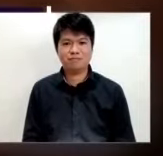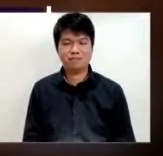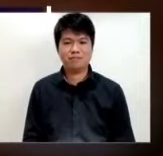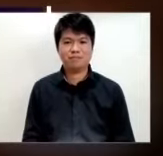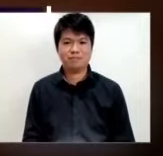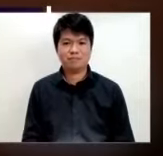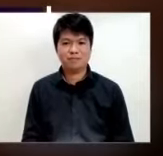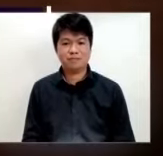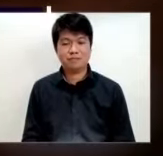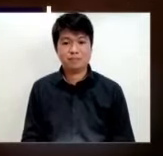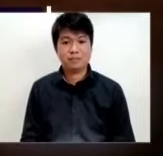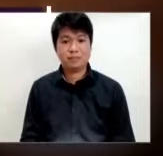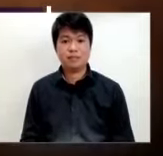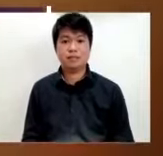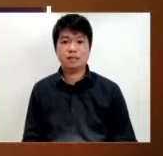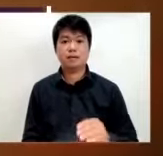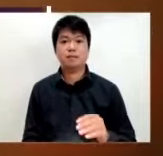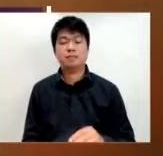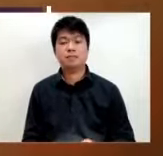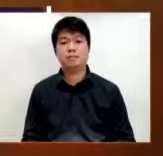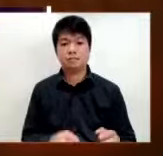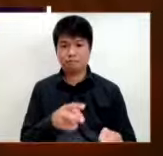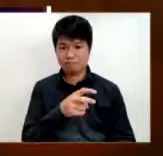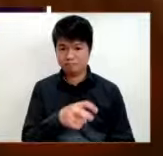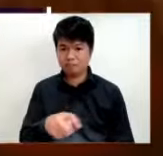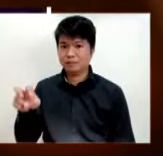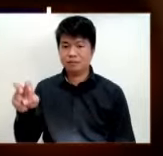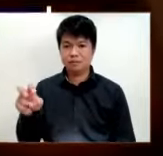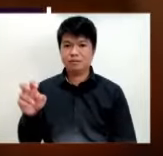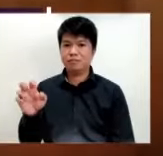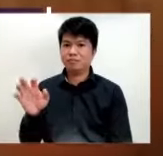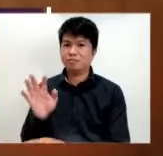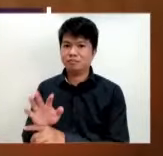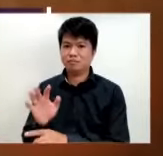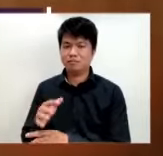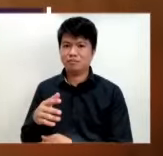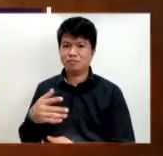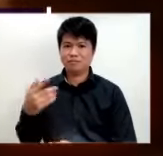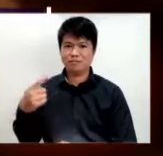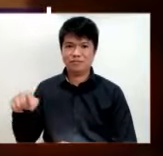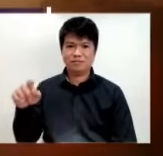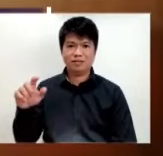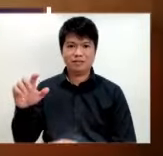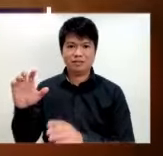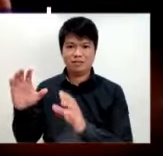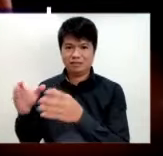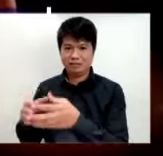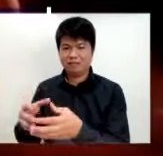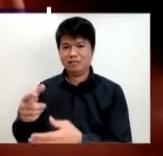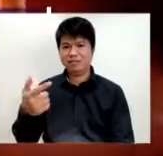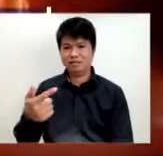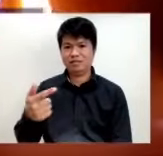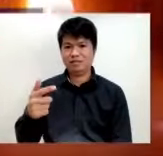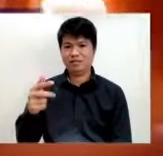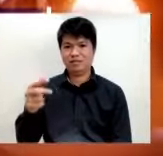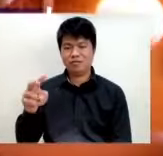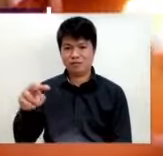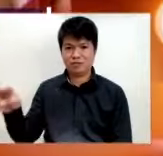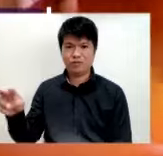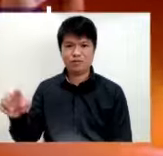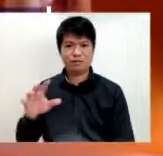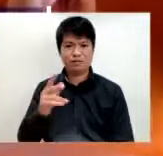Bukod sa Beanie, hinangaan din sa parehong show ang isa pang P-pop girl group trio na G22. Pati nga ang producer at mentor